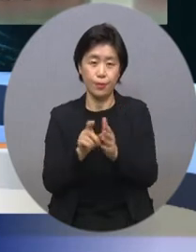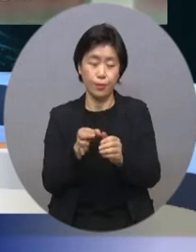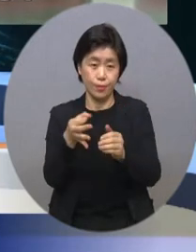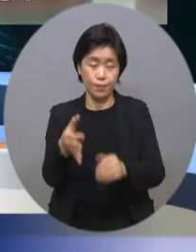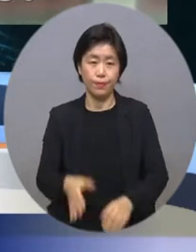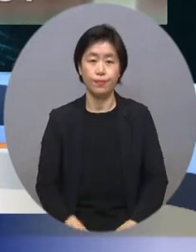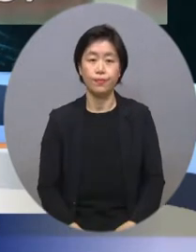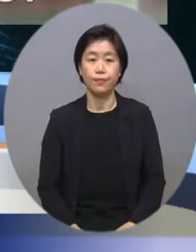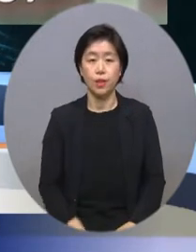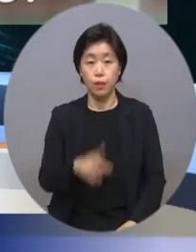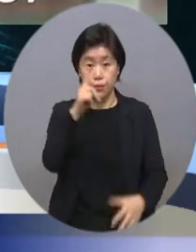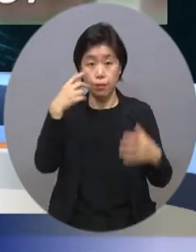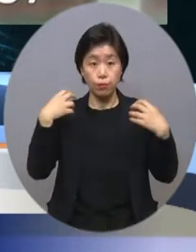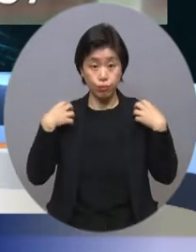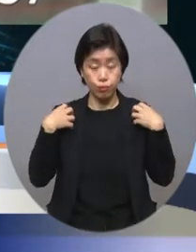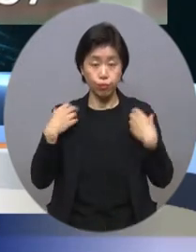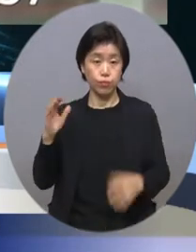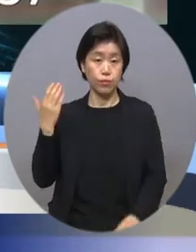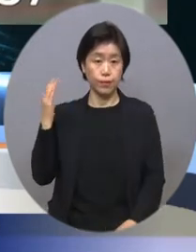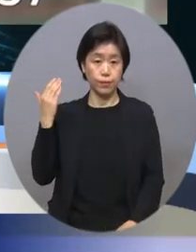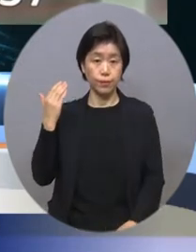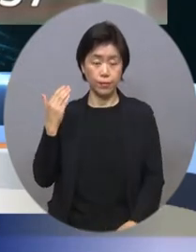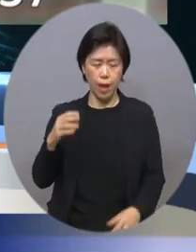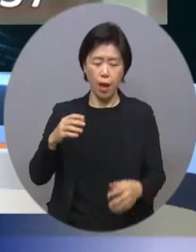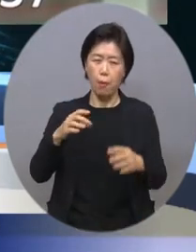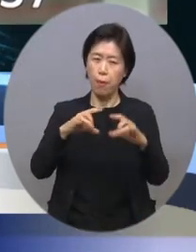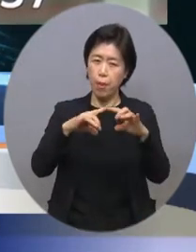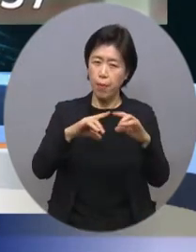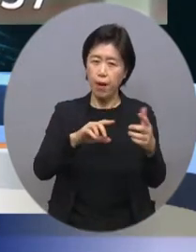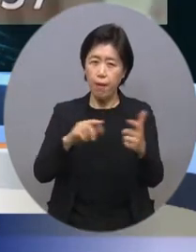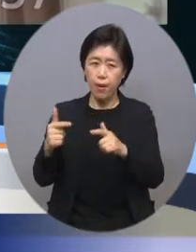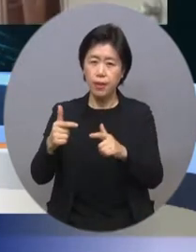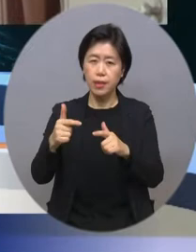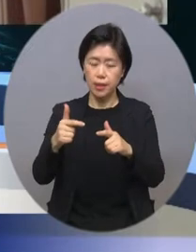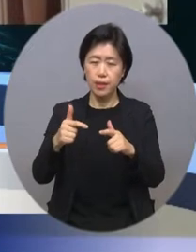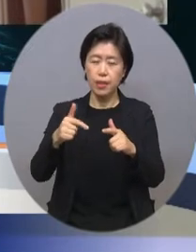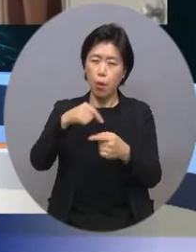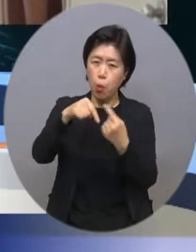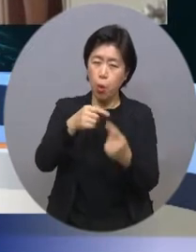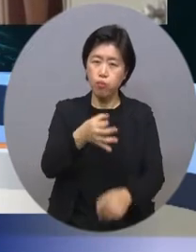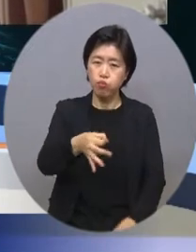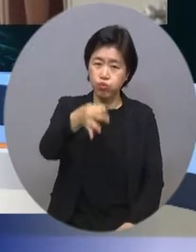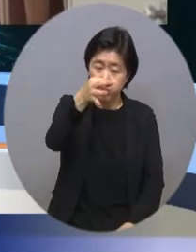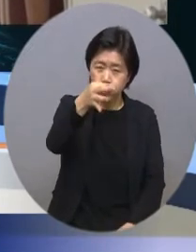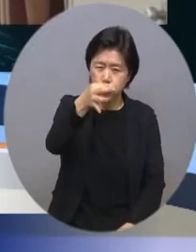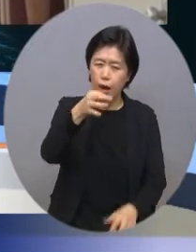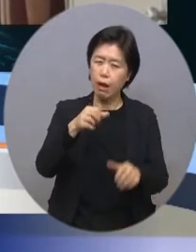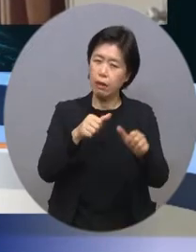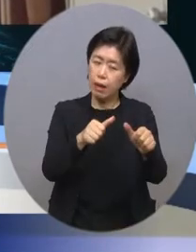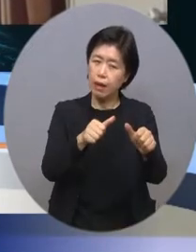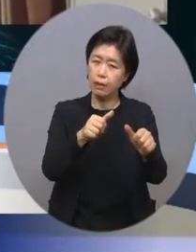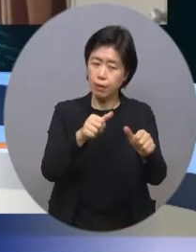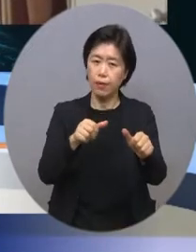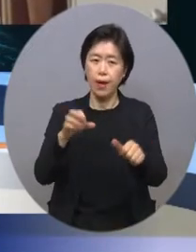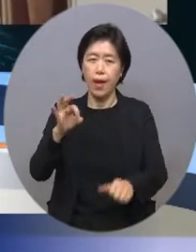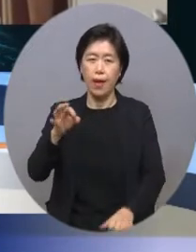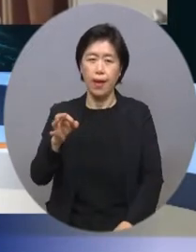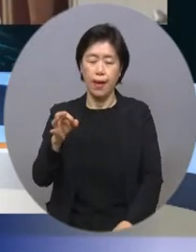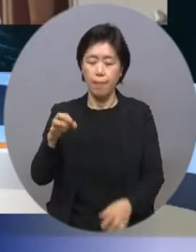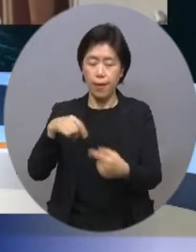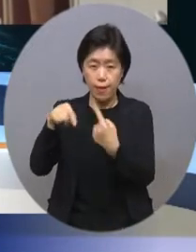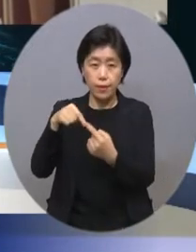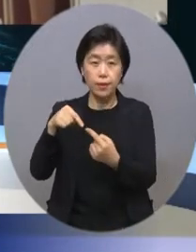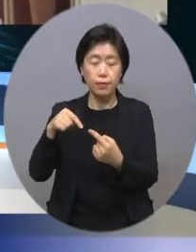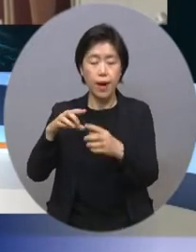정부가 최근 에너지 가격 상승에 따라 저소득층 1 따뜻한 겨울나기를 위해 에너지 바우처 지원 금액을